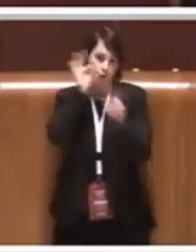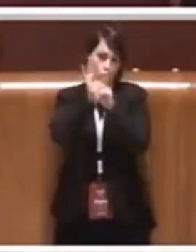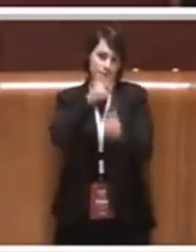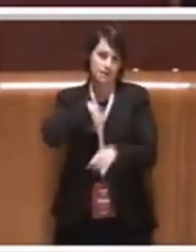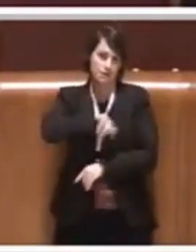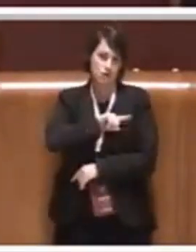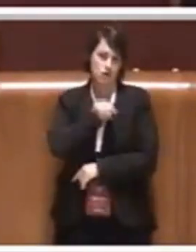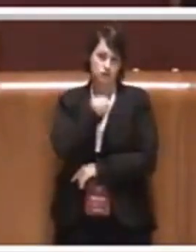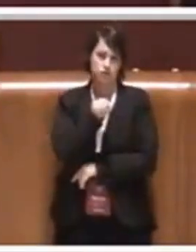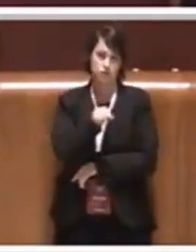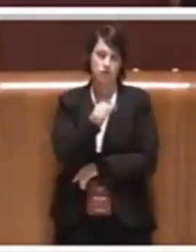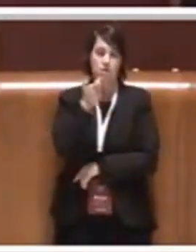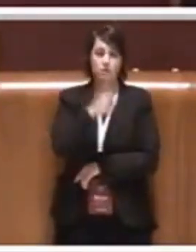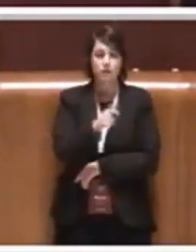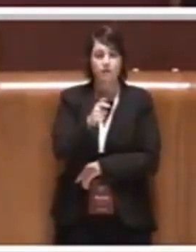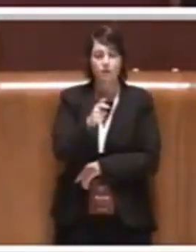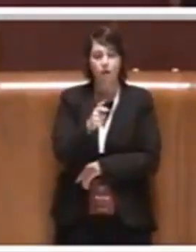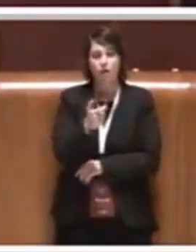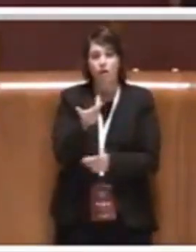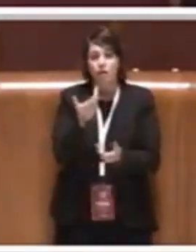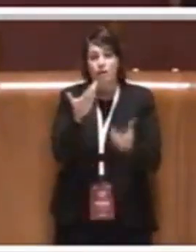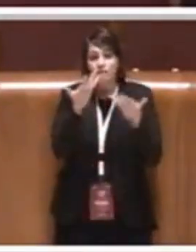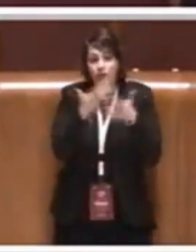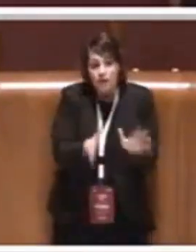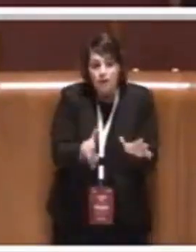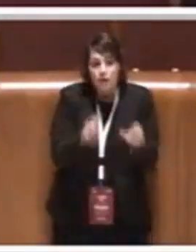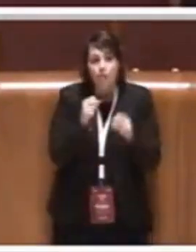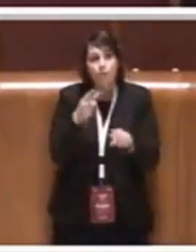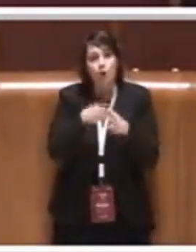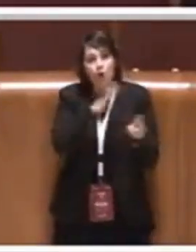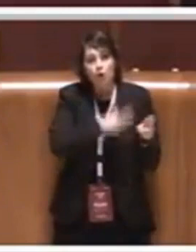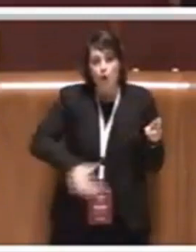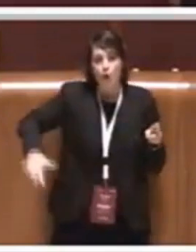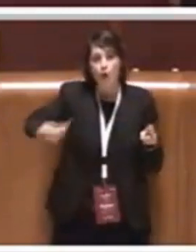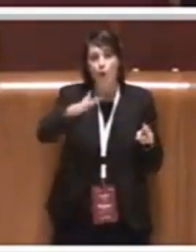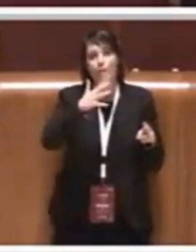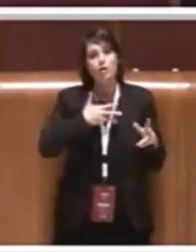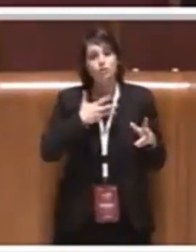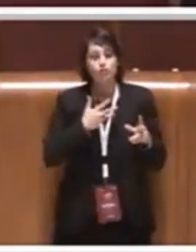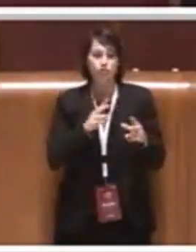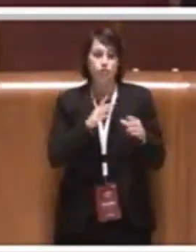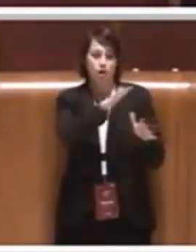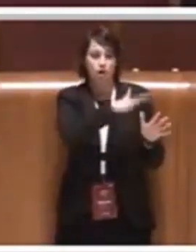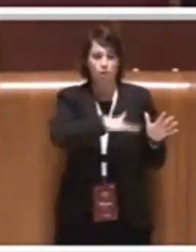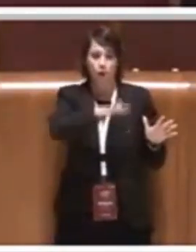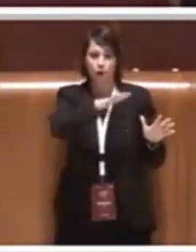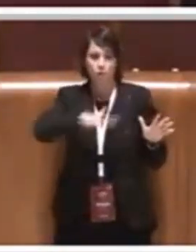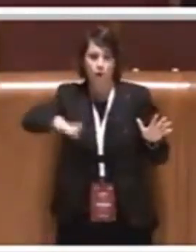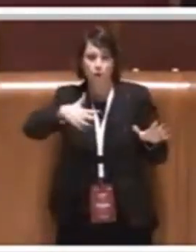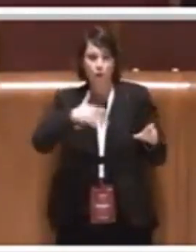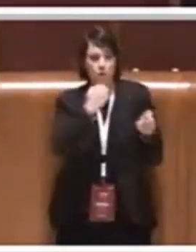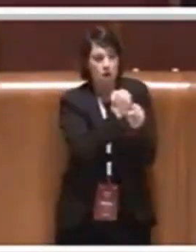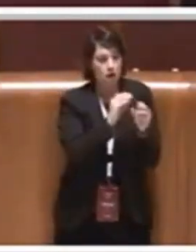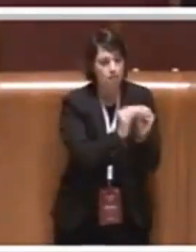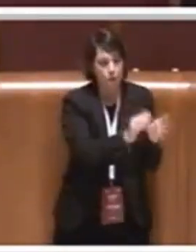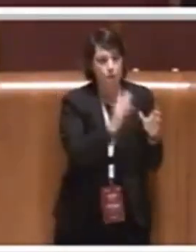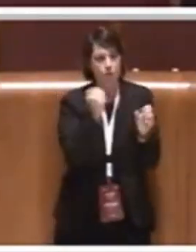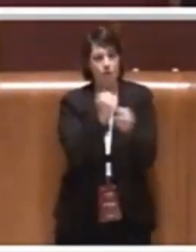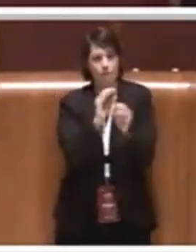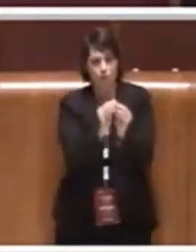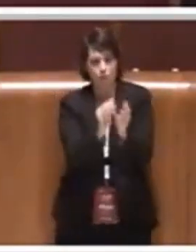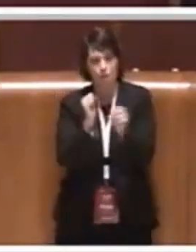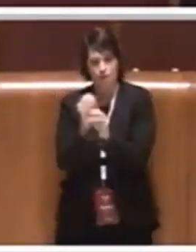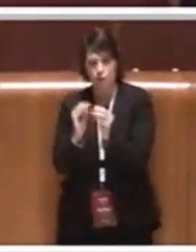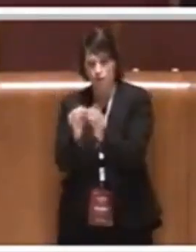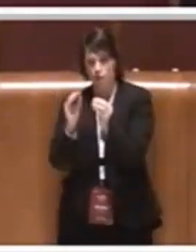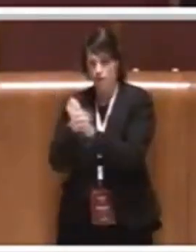camminando appunto per questa città dei cantieri aperti da anni che per qualsiasi tipo di ragione, per tanti